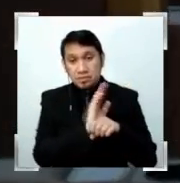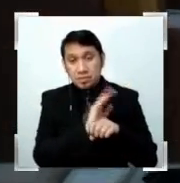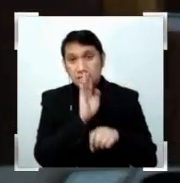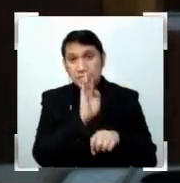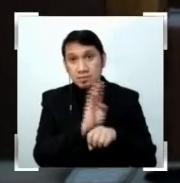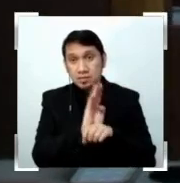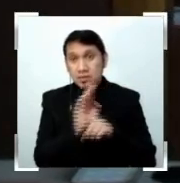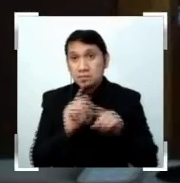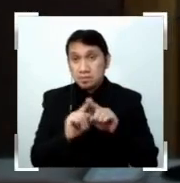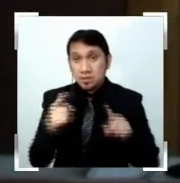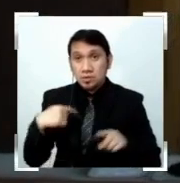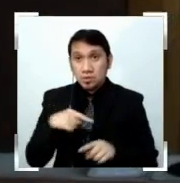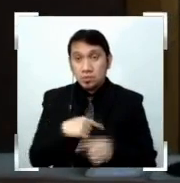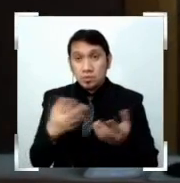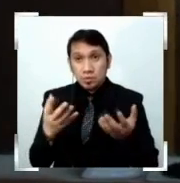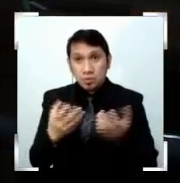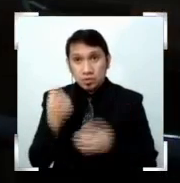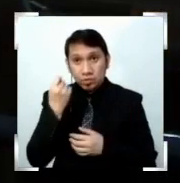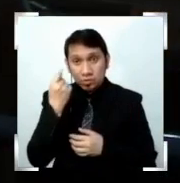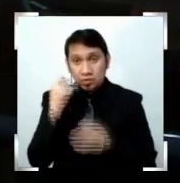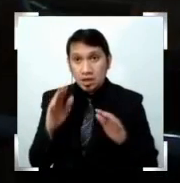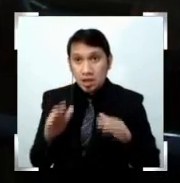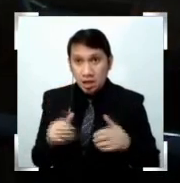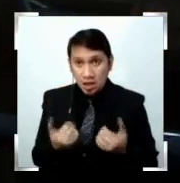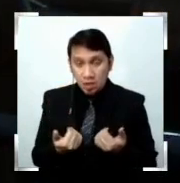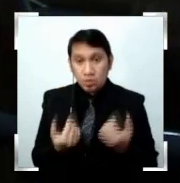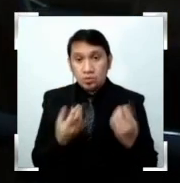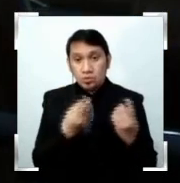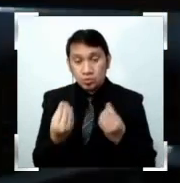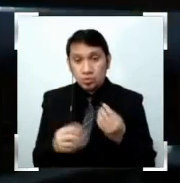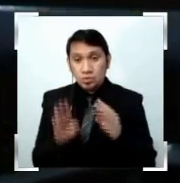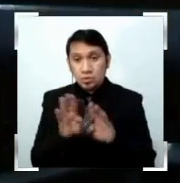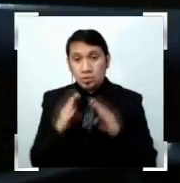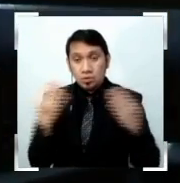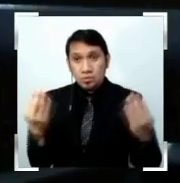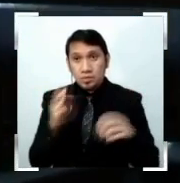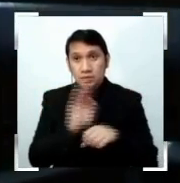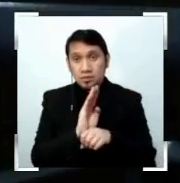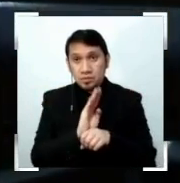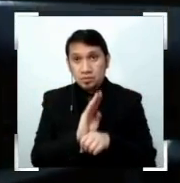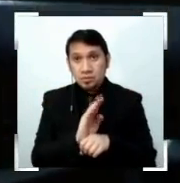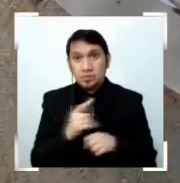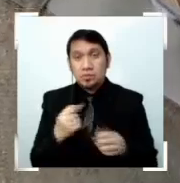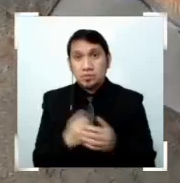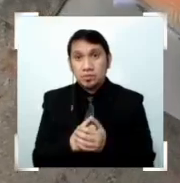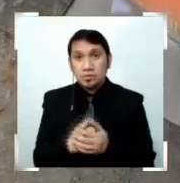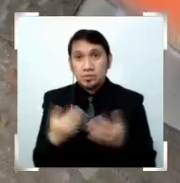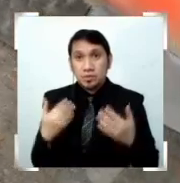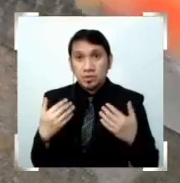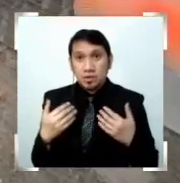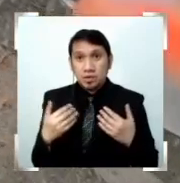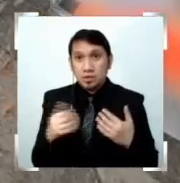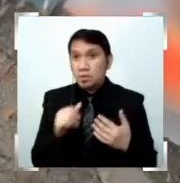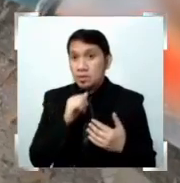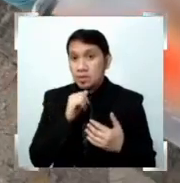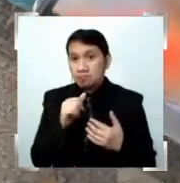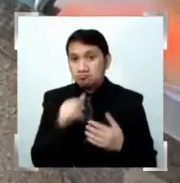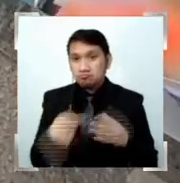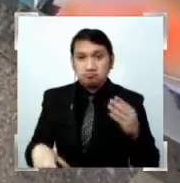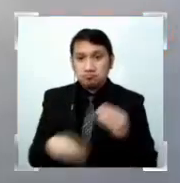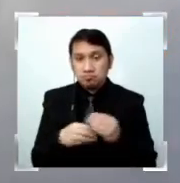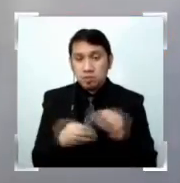lang nilang maunawaan kung paano ipatutupad ang muling pagbubukas ng mga ito para iwas dagdag kaso. Dalawang araw nang